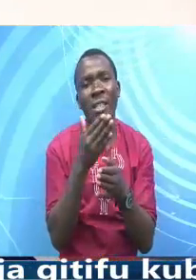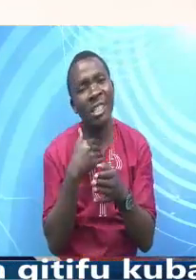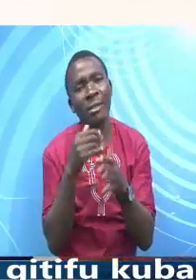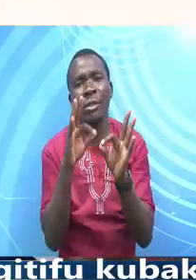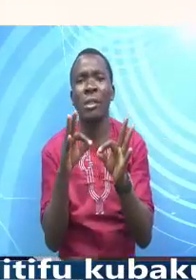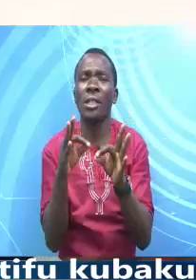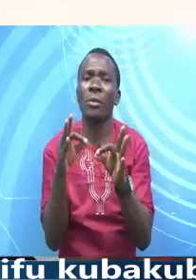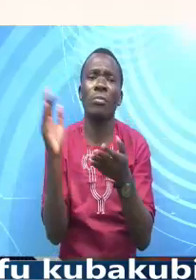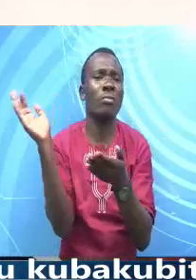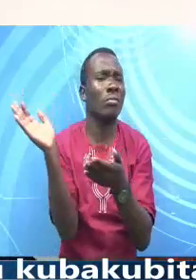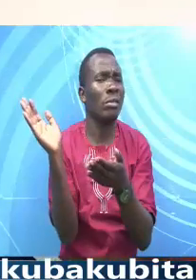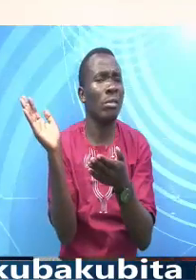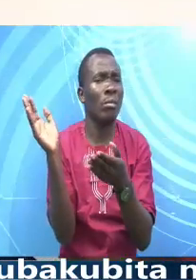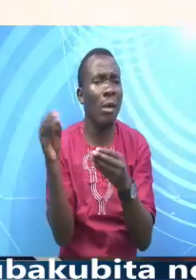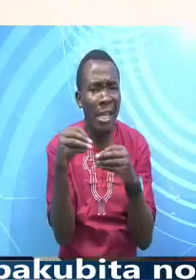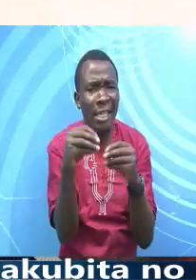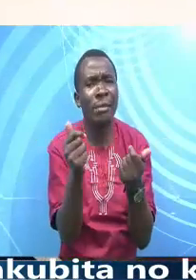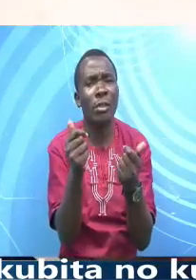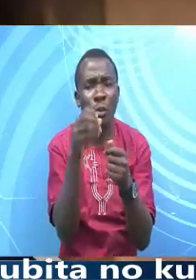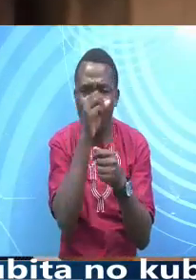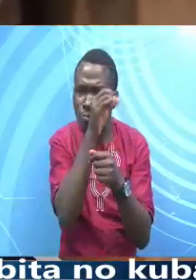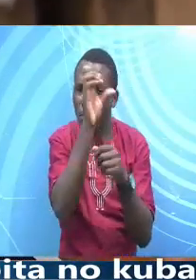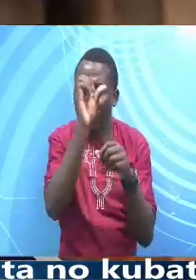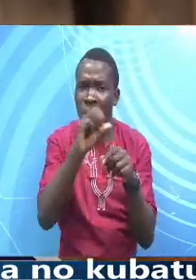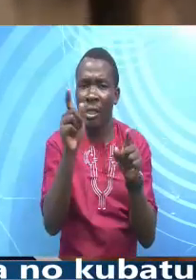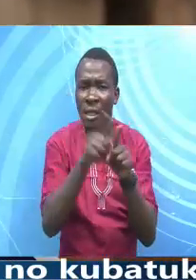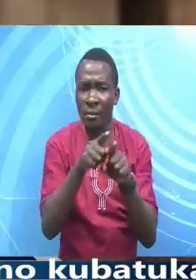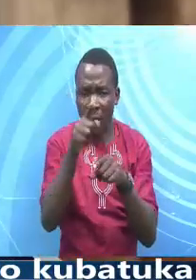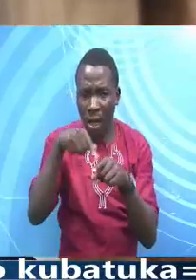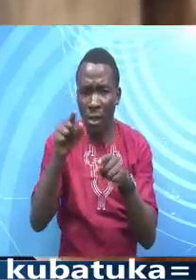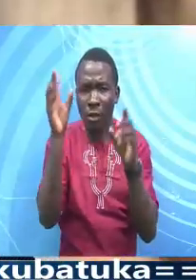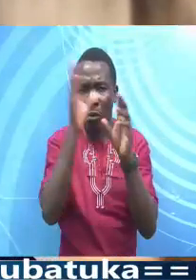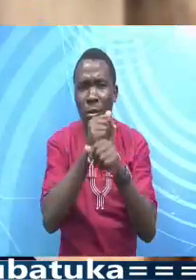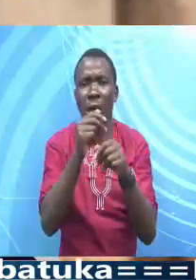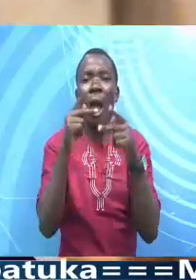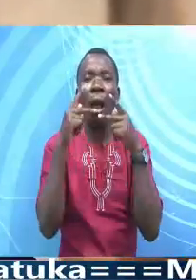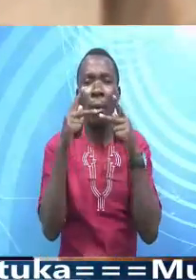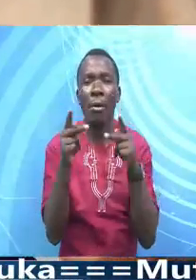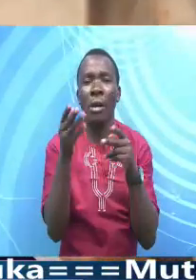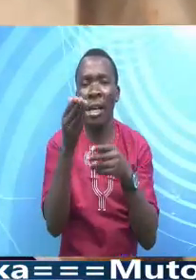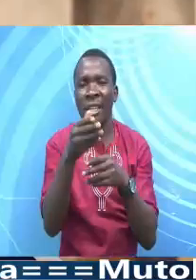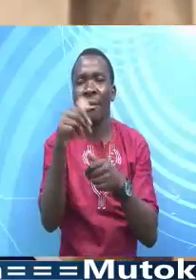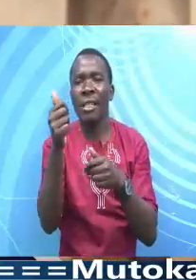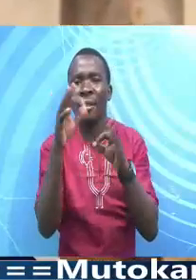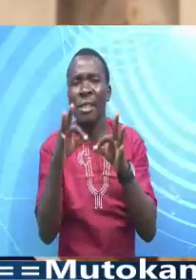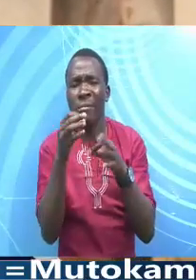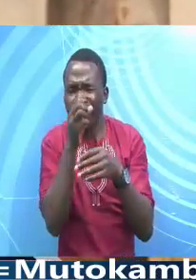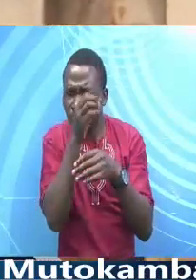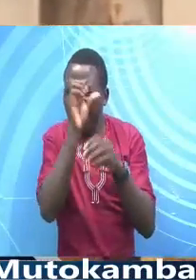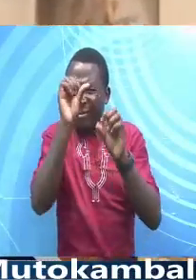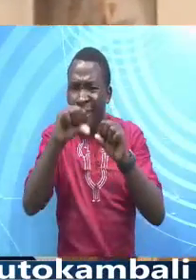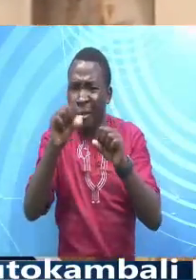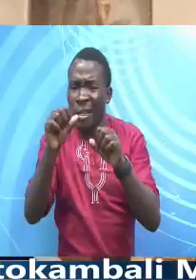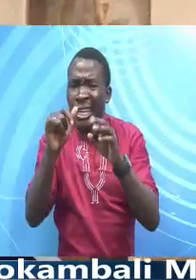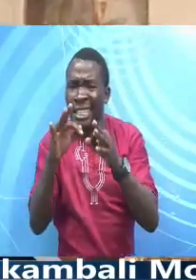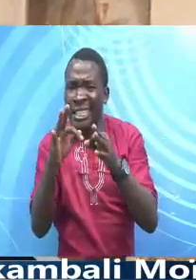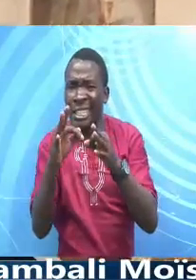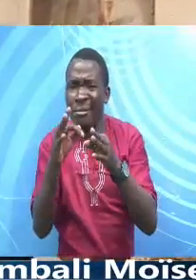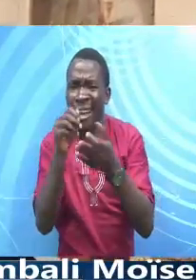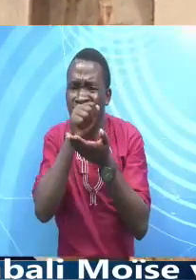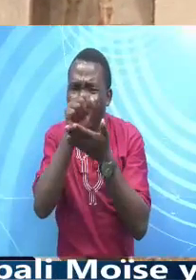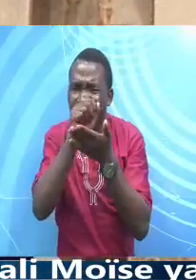cyacika cy'umunuko kuko natwe bitubuza amahoro, ahubwo hari n'ibindi bintu binuka niyo ari ibintu naba yatwitse ku buryo byangiza iki kirere